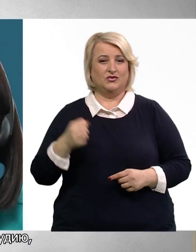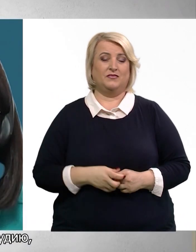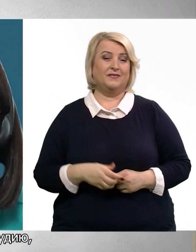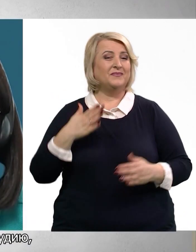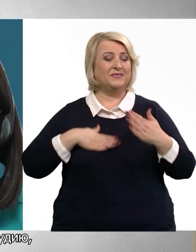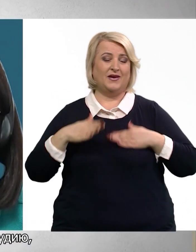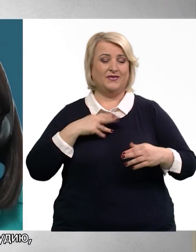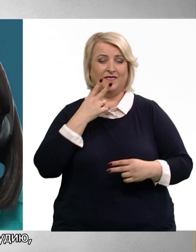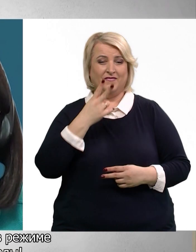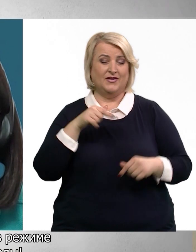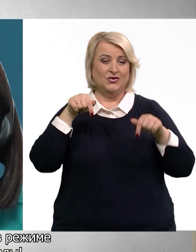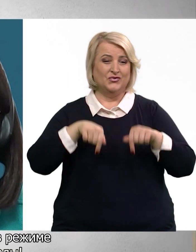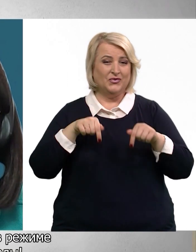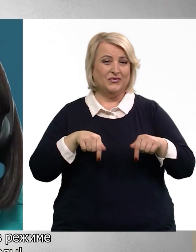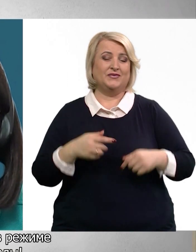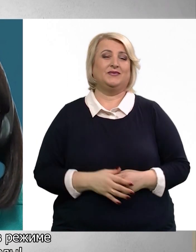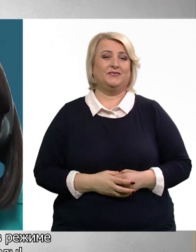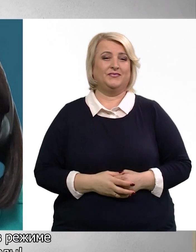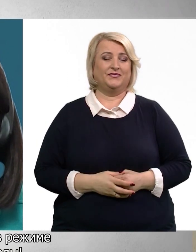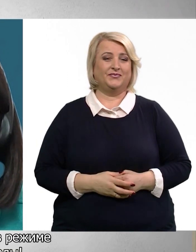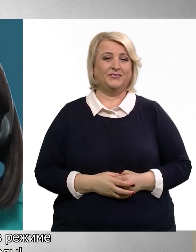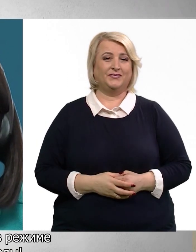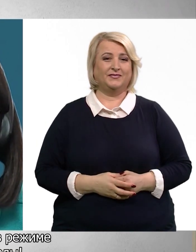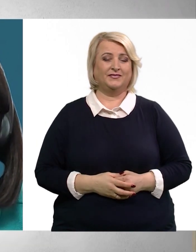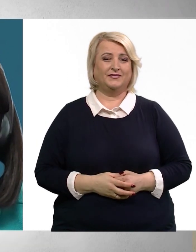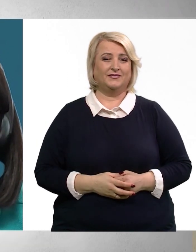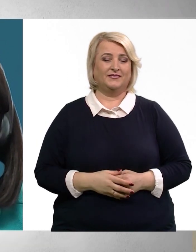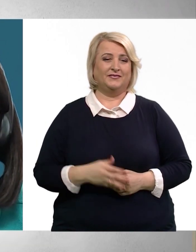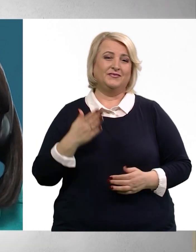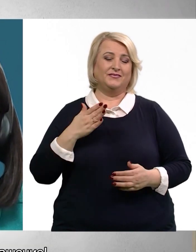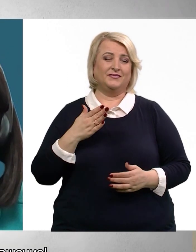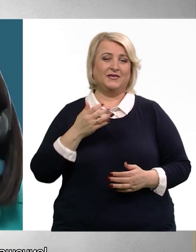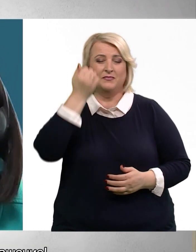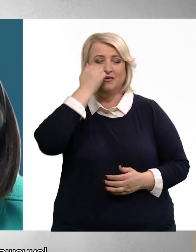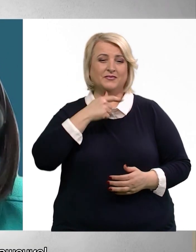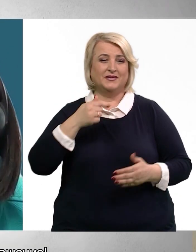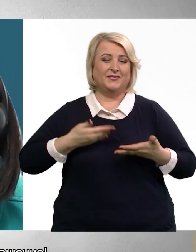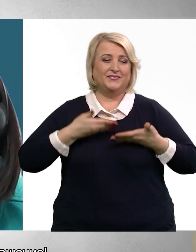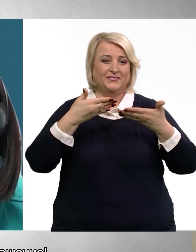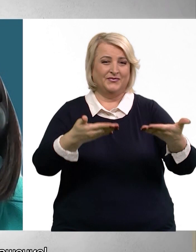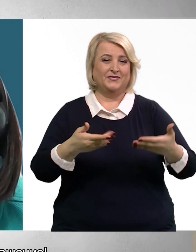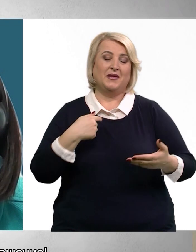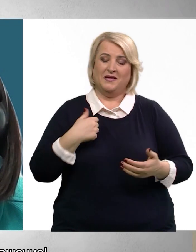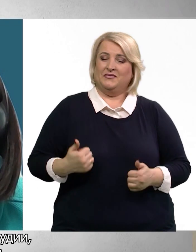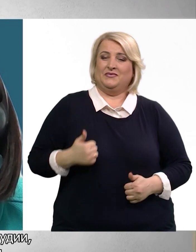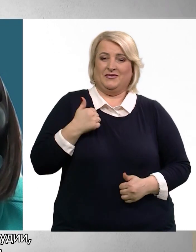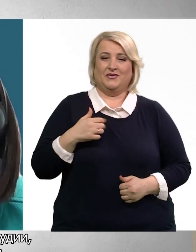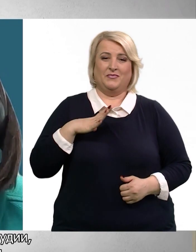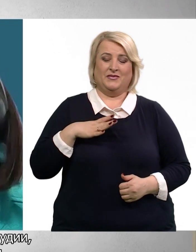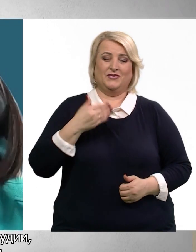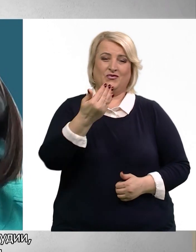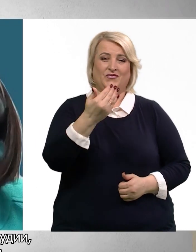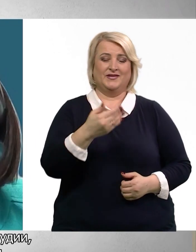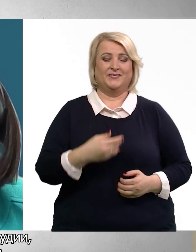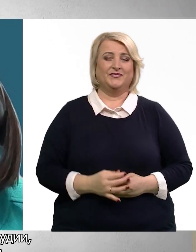venit la noi în studio, fie și online, dar vă primim cu mare drag. Vă mulțumesc tare mult pentru invitație. Sunt onorată